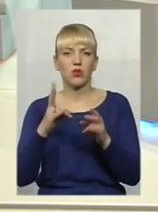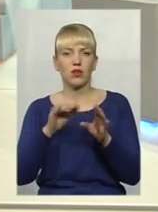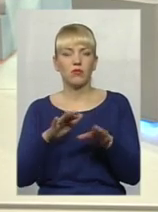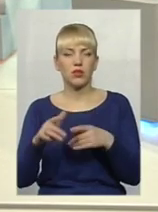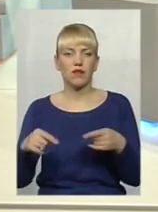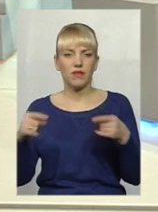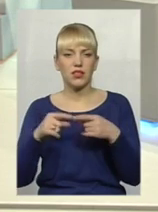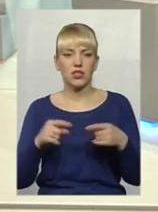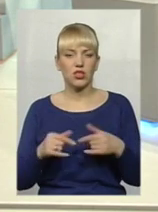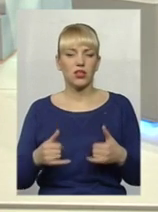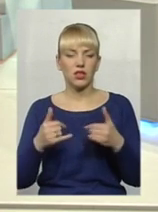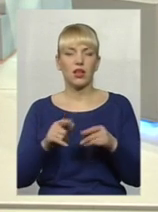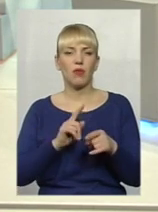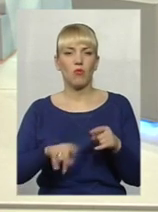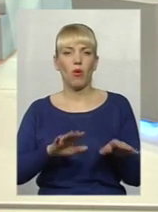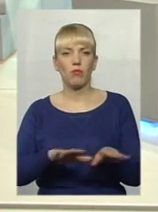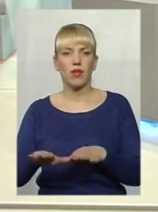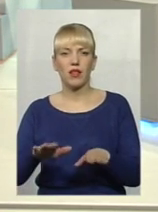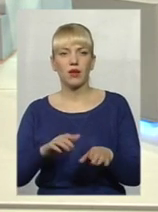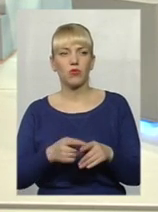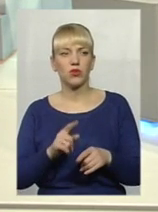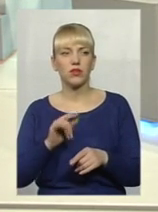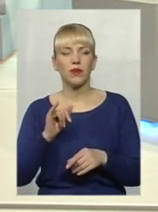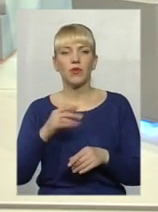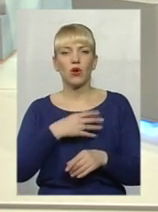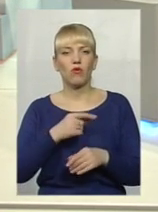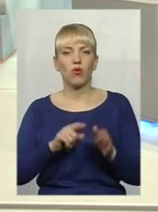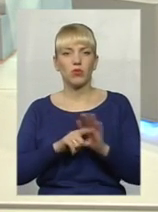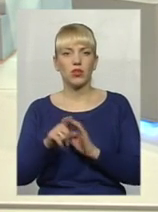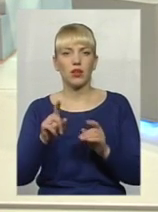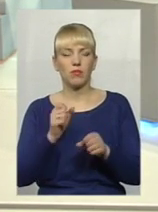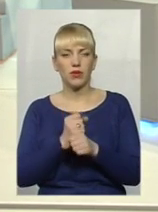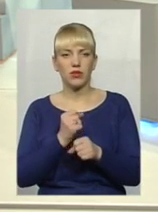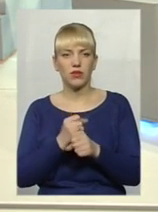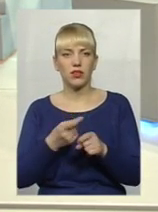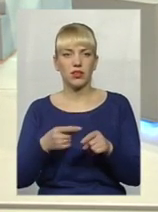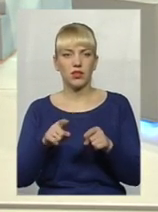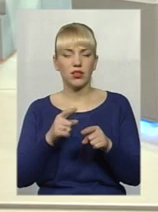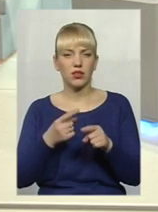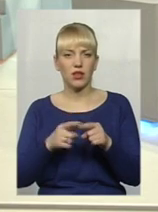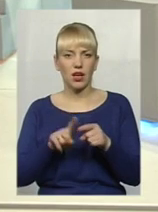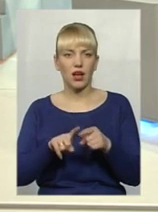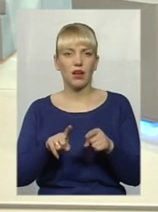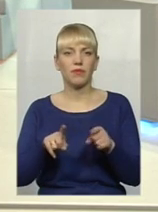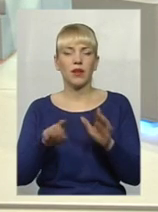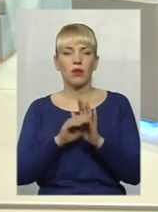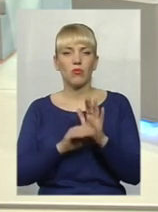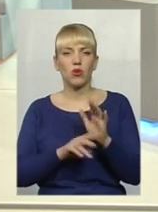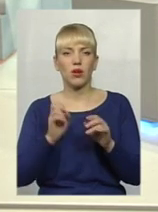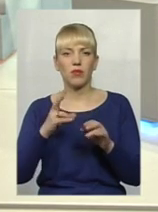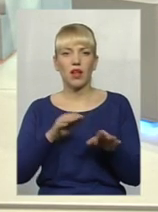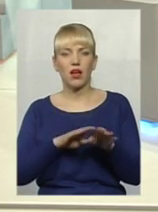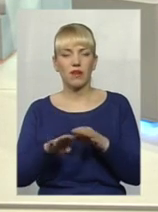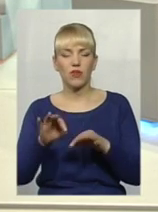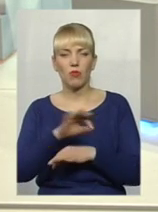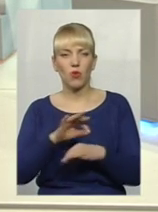визначати для мобільних пунктів. Ну, власне, у Львові теж запрацювала така програма міська, там теж начебто є на рівні проєктів. А